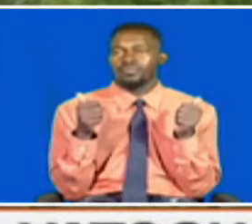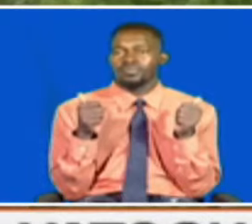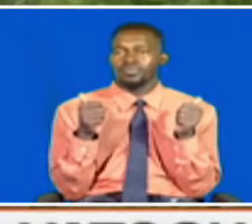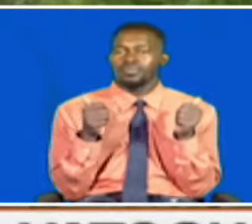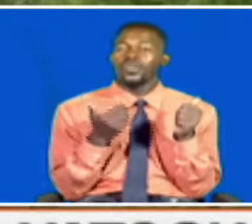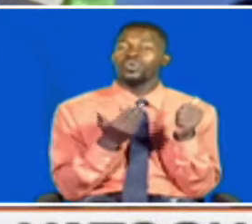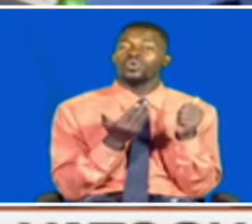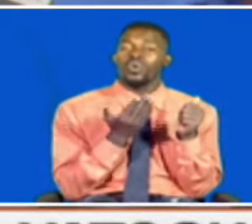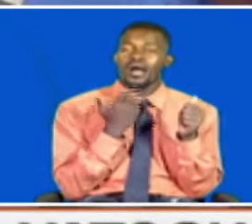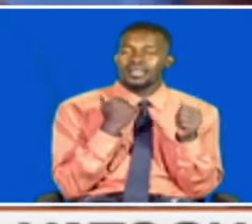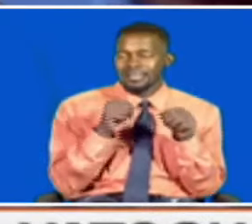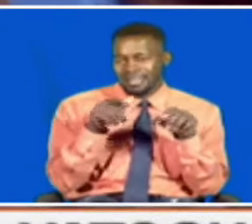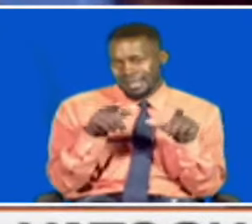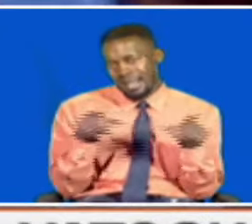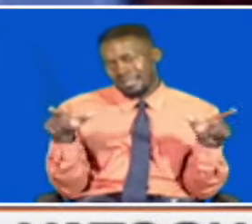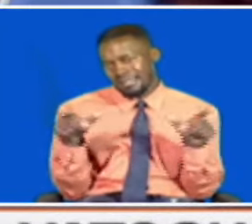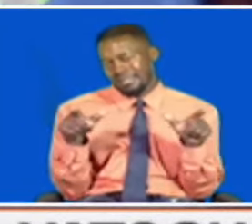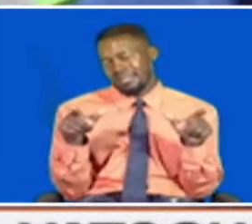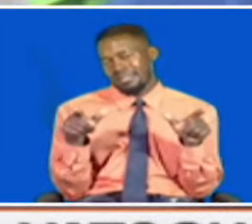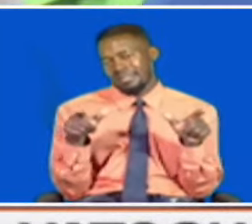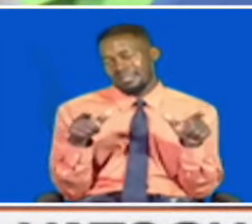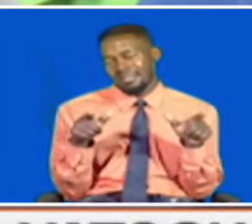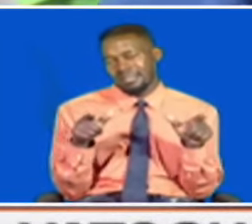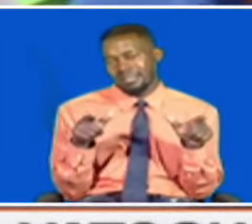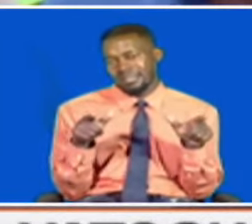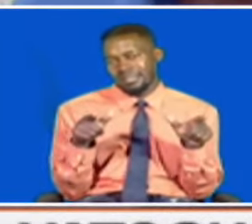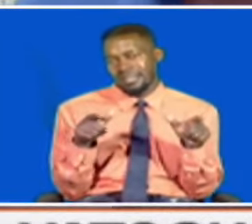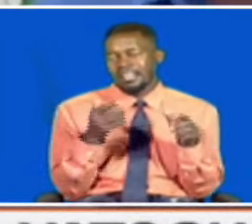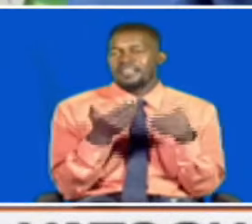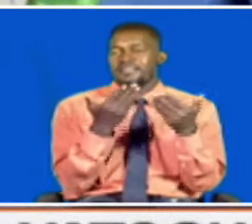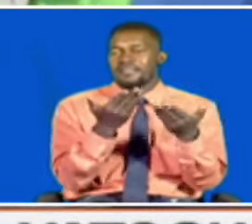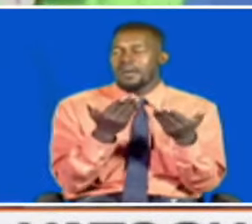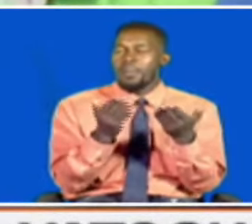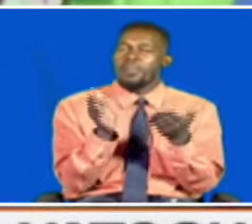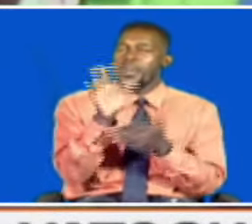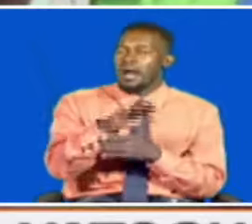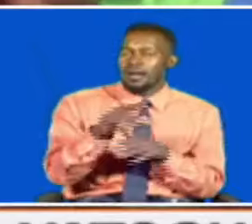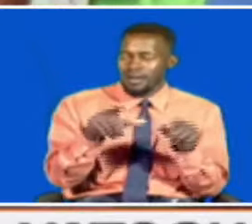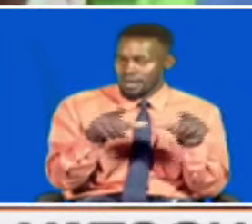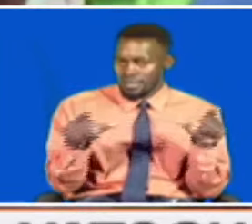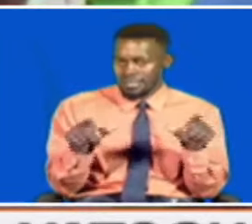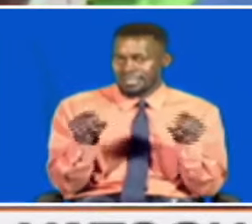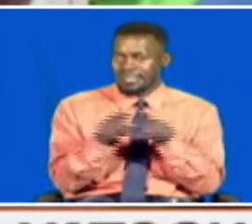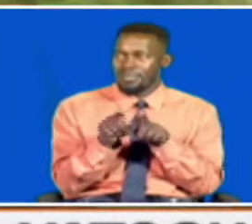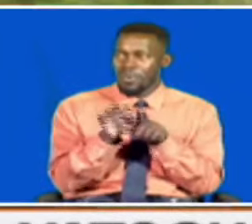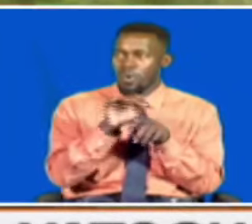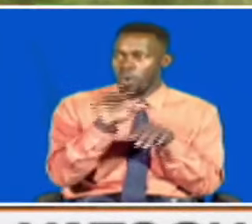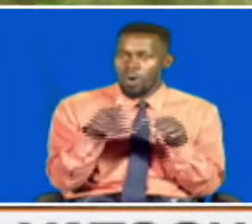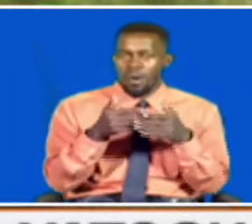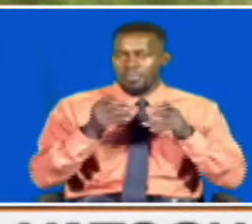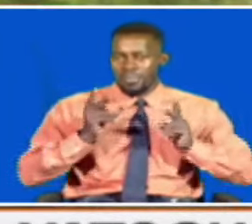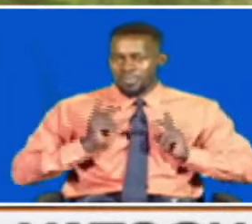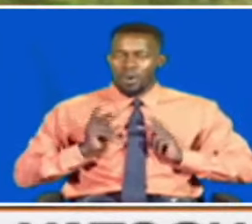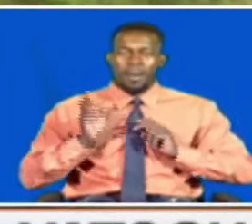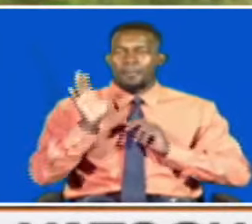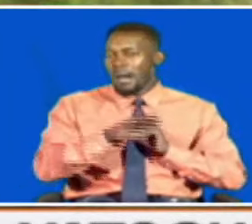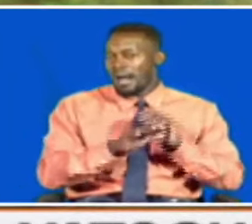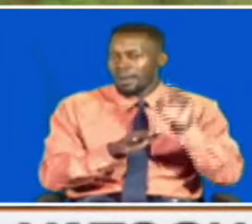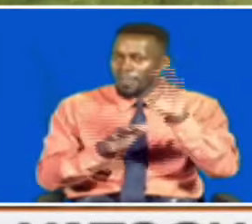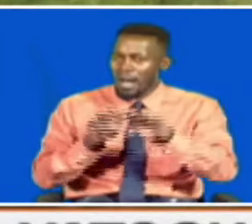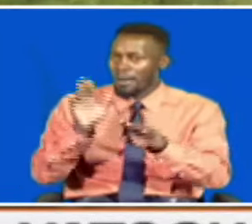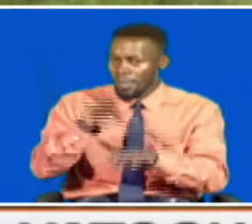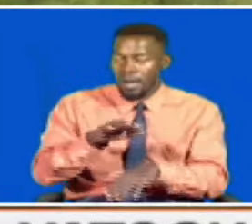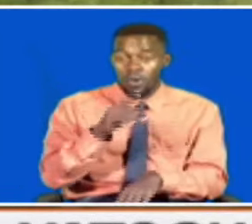shamba yetu ikatiwe, kila mtu shamba lake kutoka leo. Kila mtu aishi kwake. Hata hivyo, jaribio la jamii